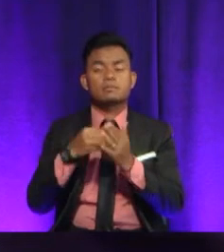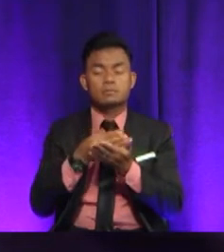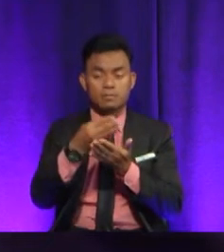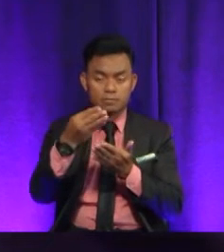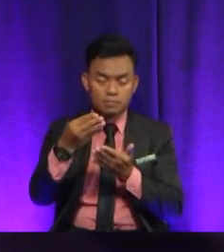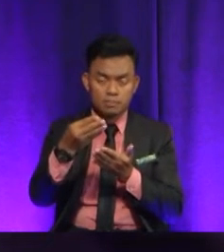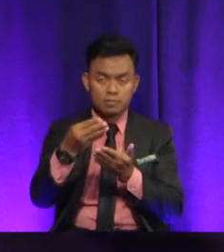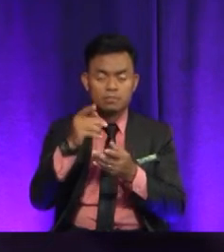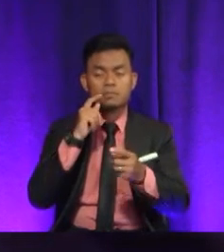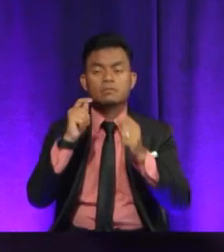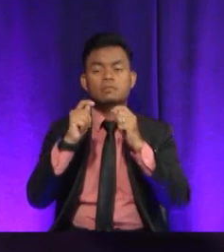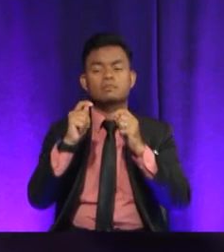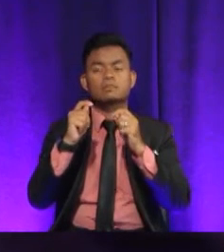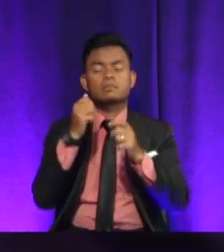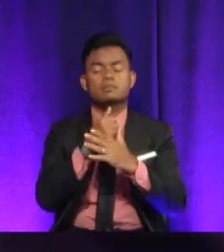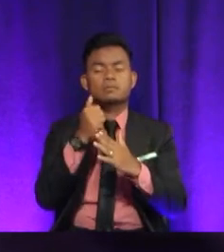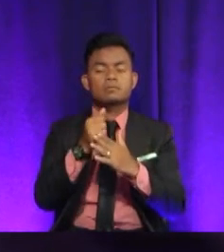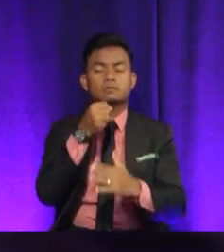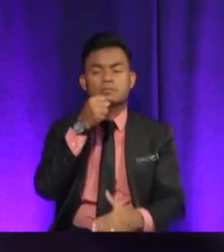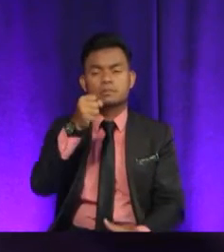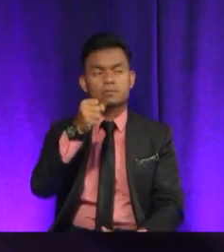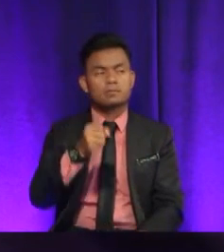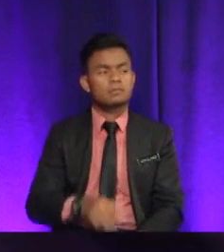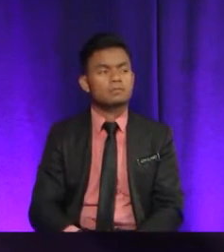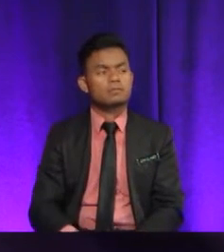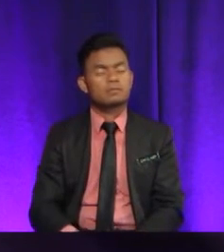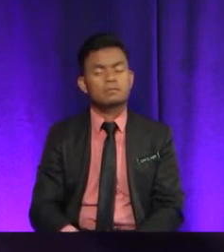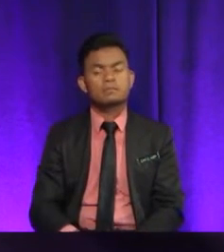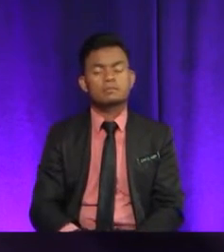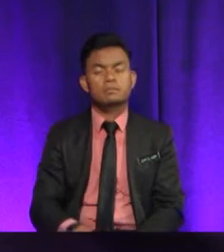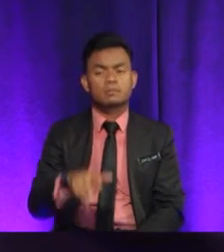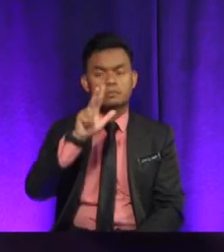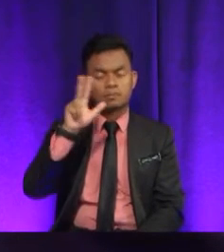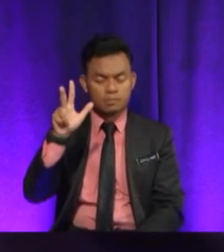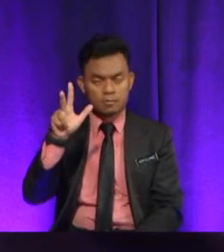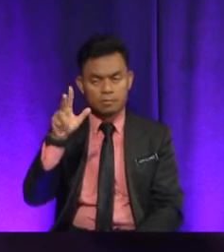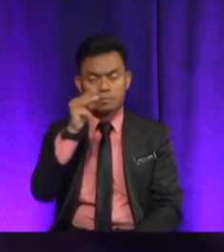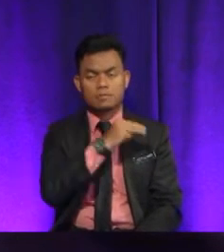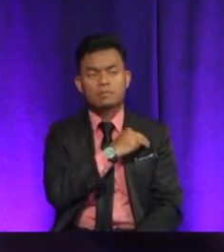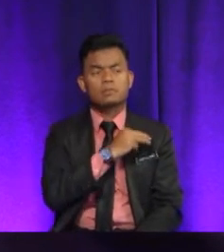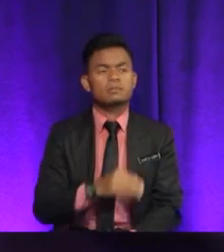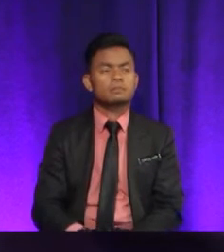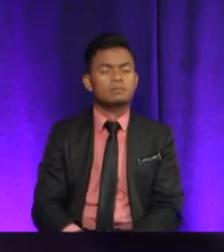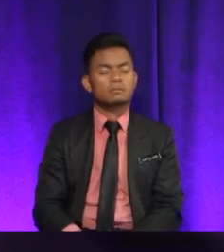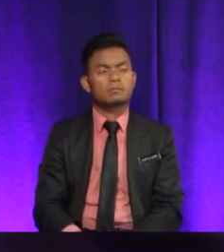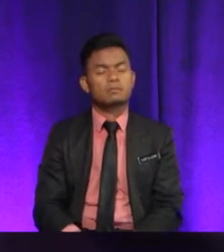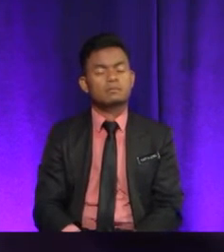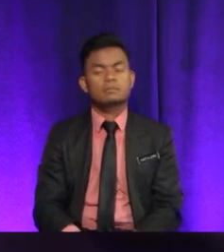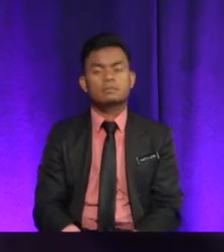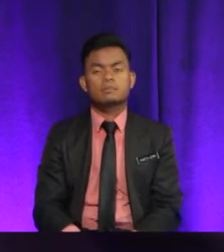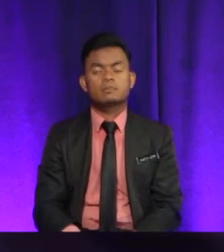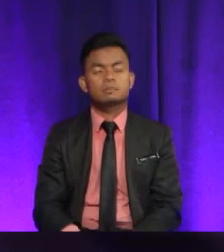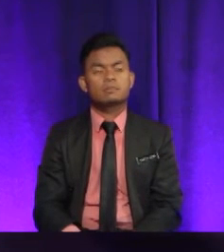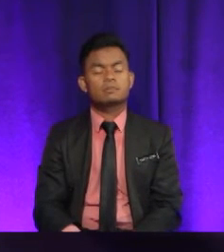memberi kita atau kemarahan kepada ketika menteri untuk mencarikan aib kepada Baginda Oke bersopan dalam memberi